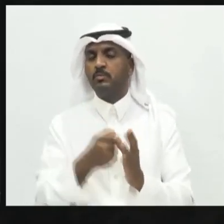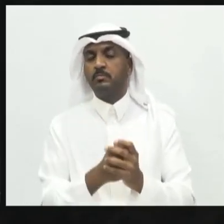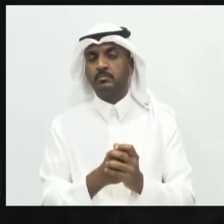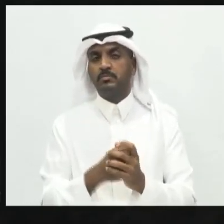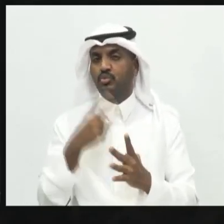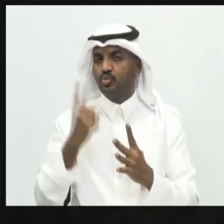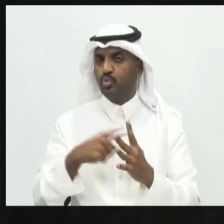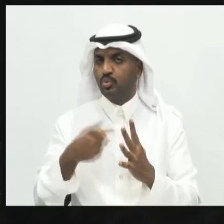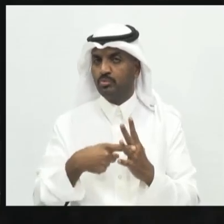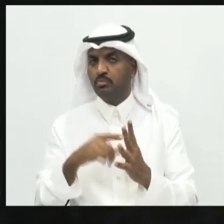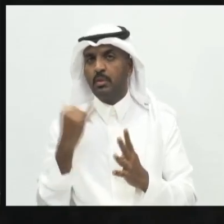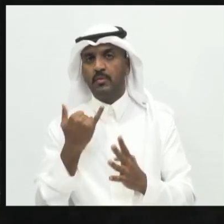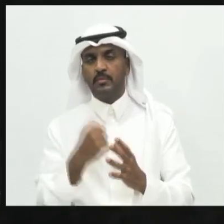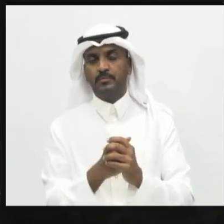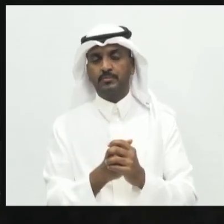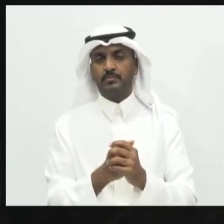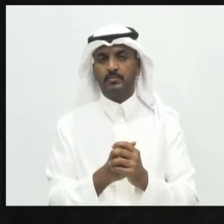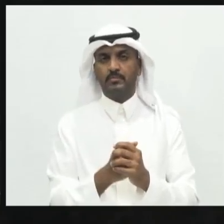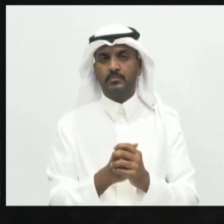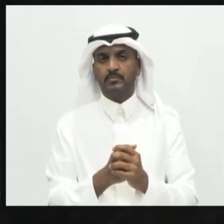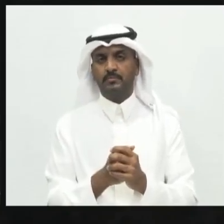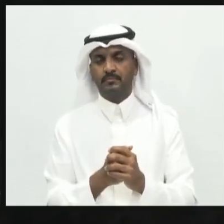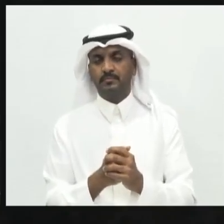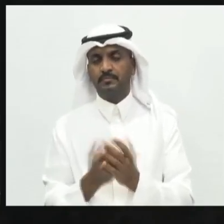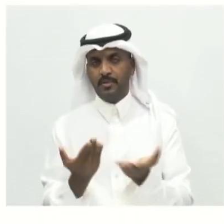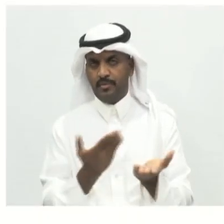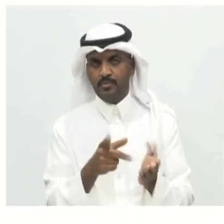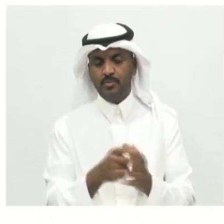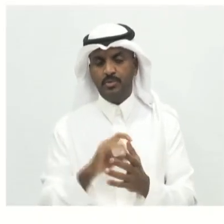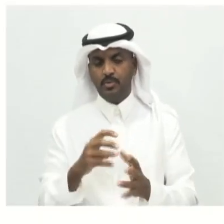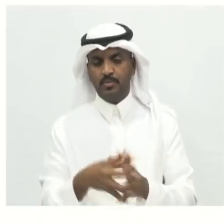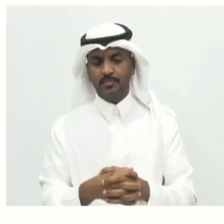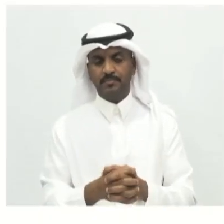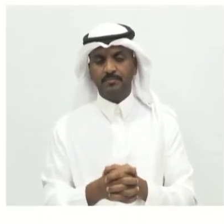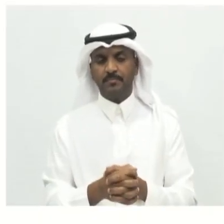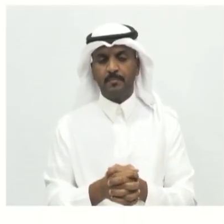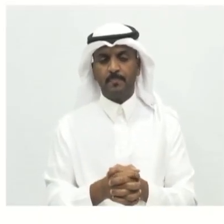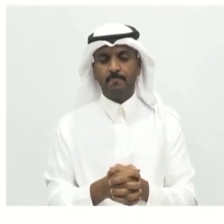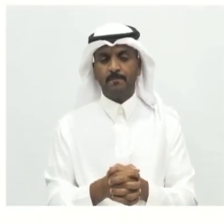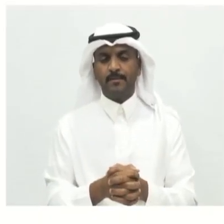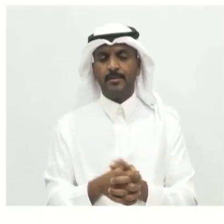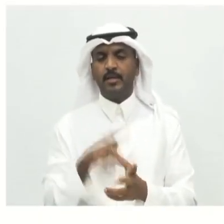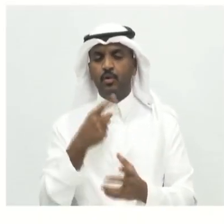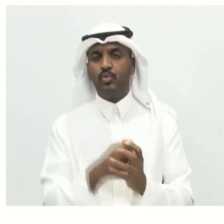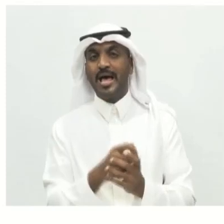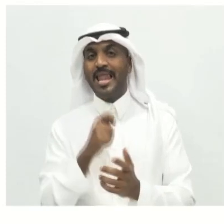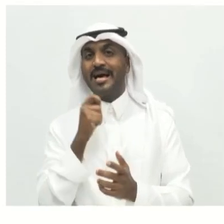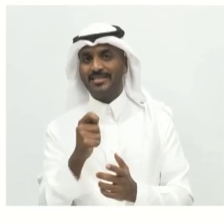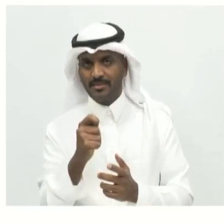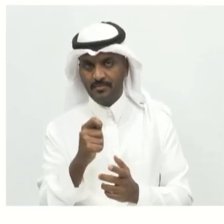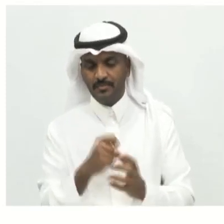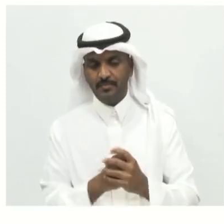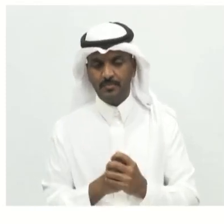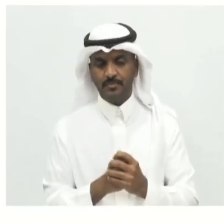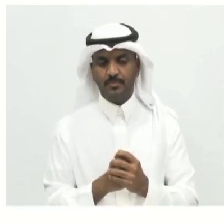هي الشروط جميل رائع دعونا نتعرف سويا على الاجابه نقول يا ابنائي الاصل لاحظوا